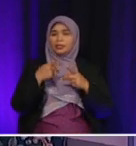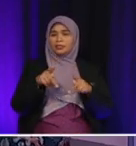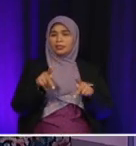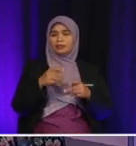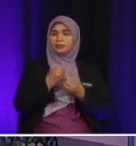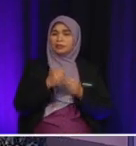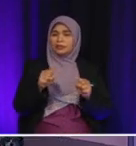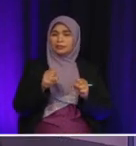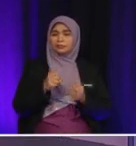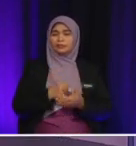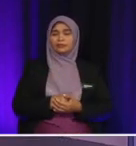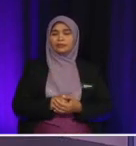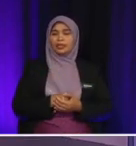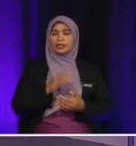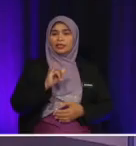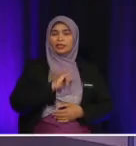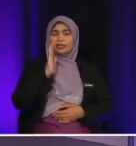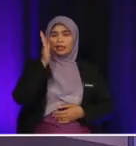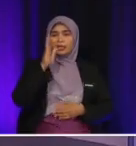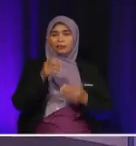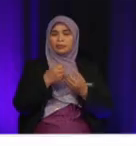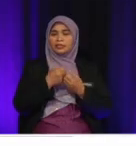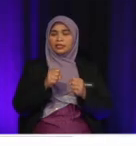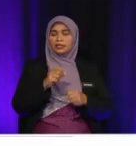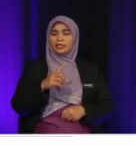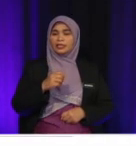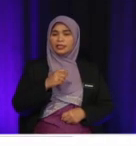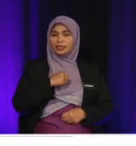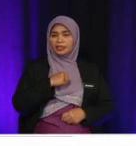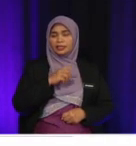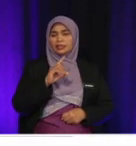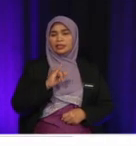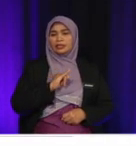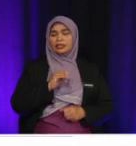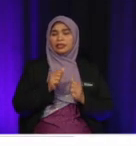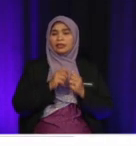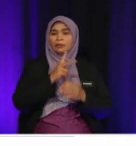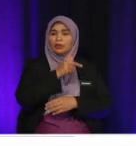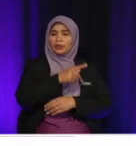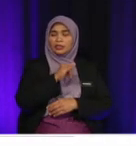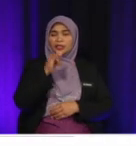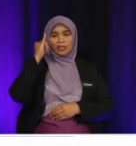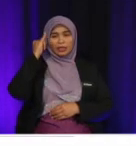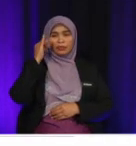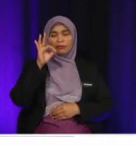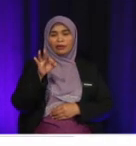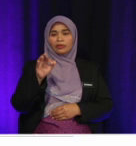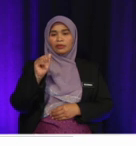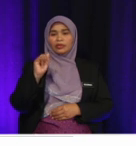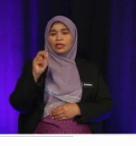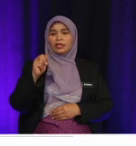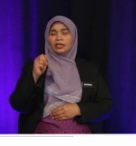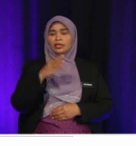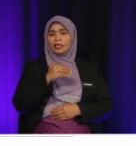Ya saya akan mempersiapkan diri saya dengan menguasai ilmu fardu Ain dan ilmu fardu kifayah